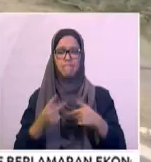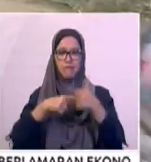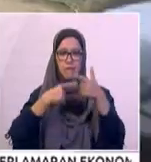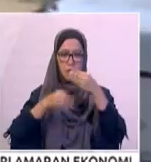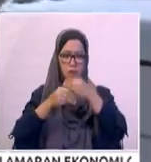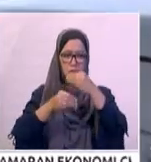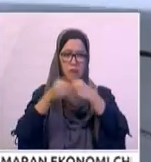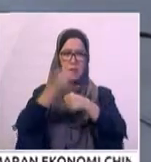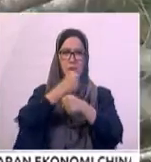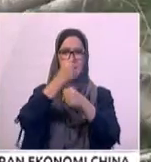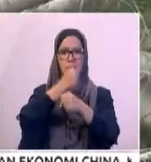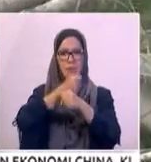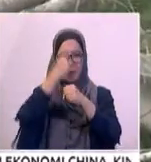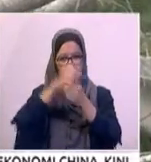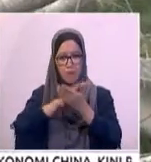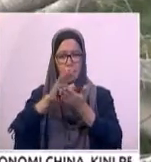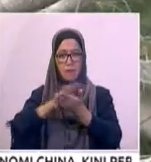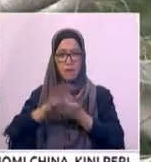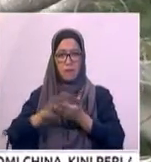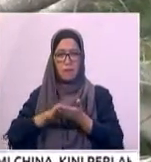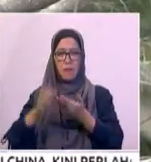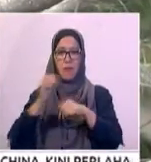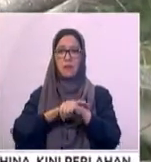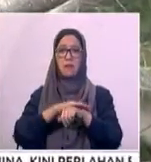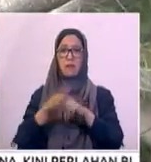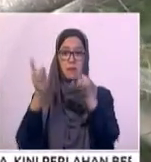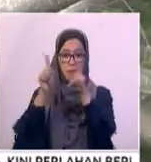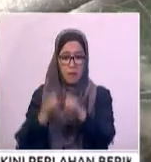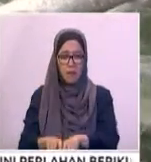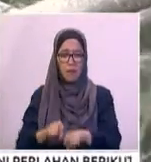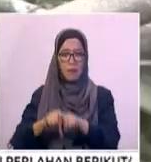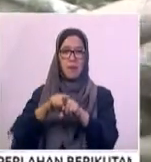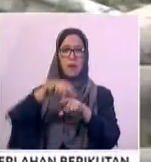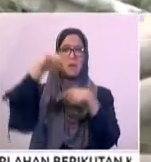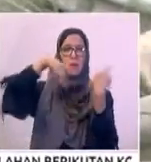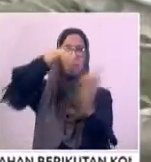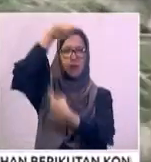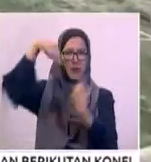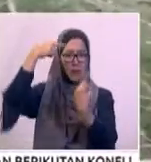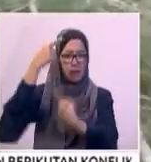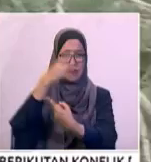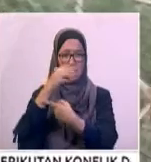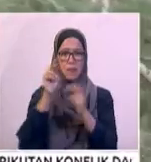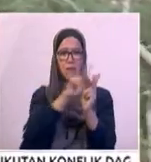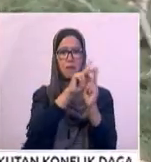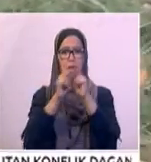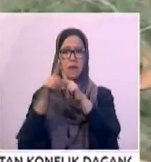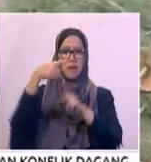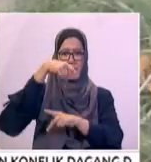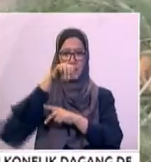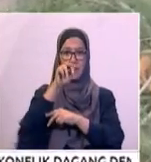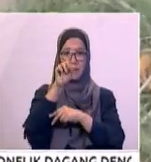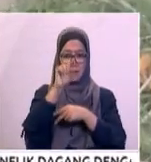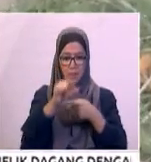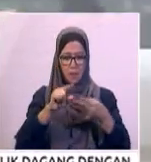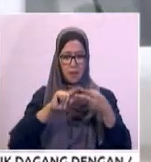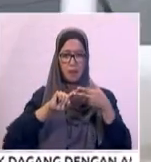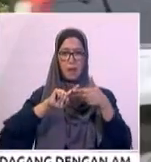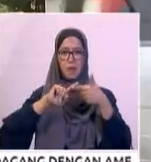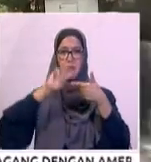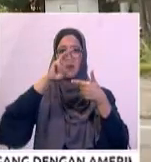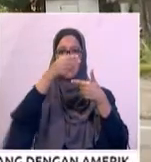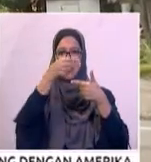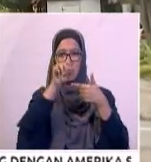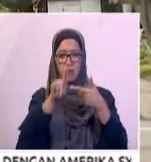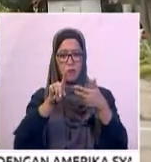kesan ribut di beberapa lokasi sekitar Kampung Bendang Baru, Kampung Padang Wahid, Mukim Balut,